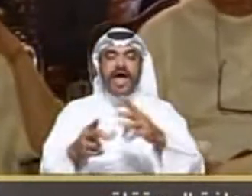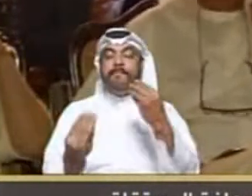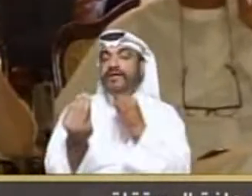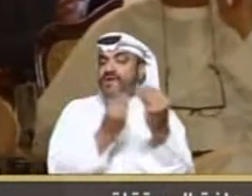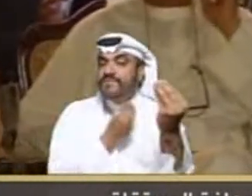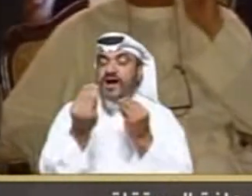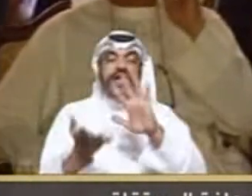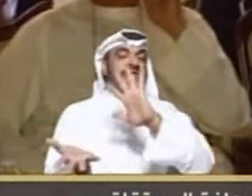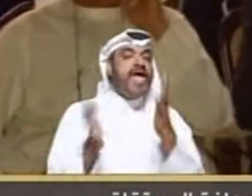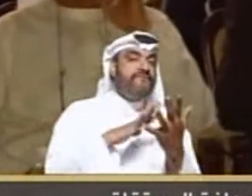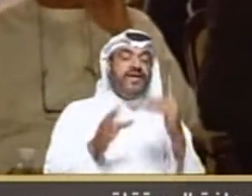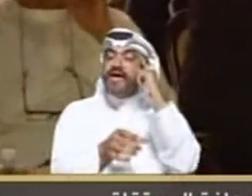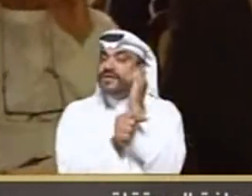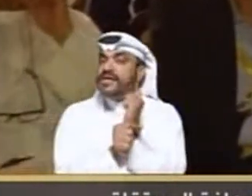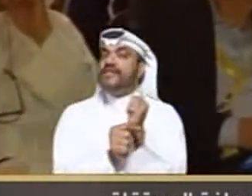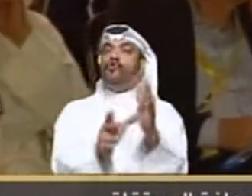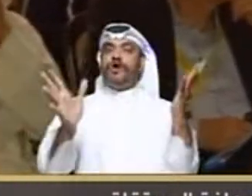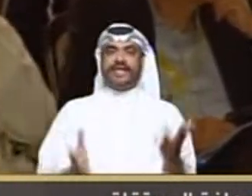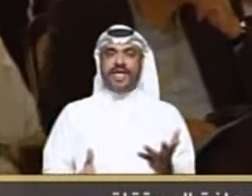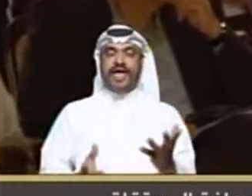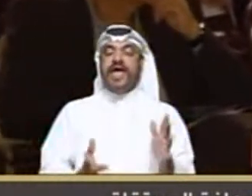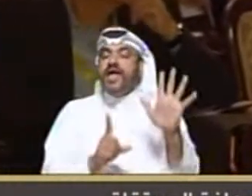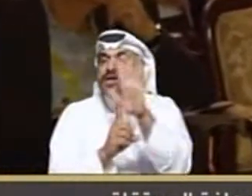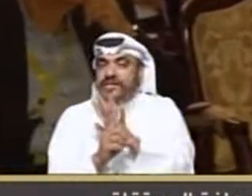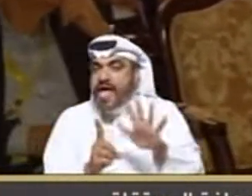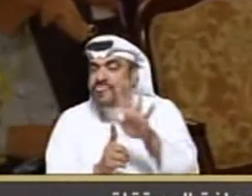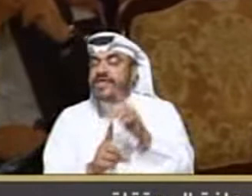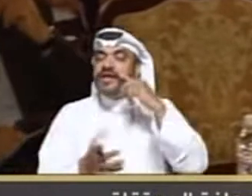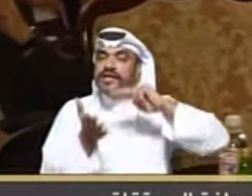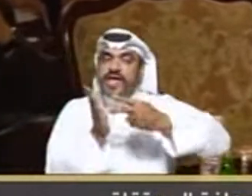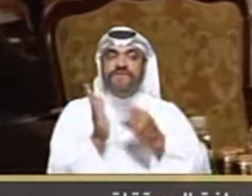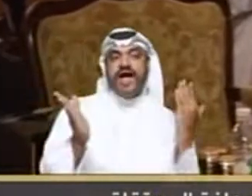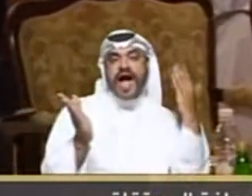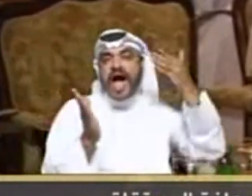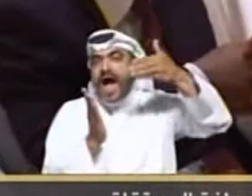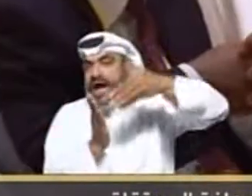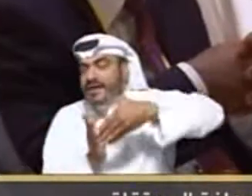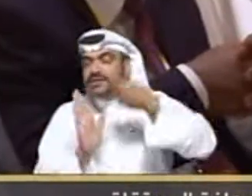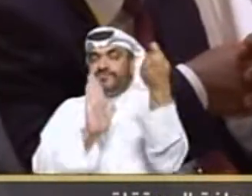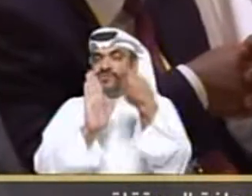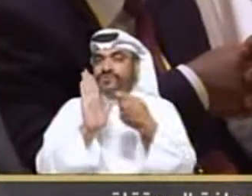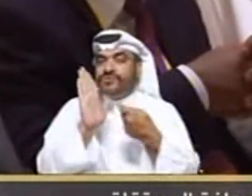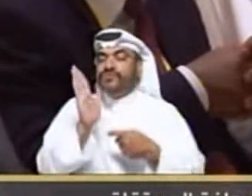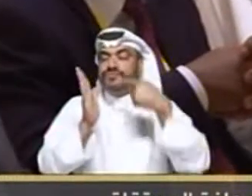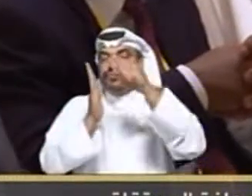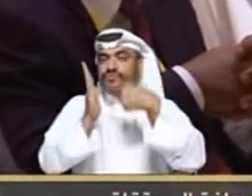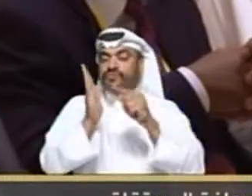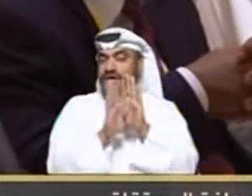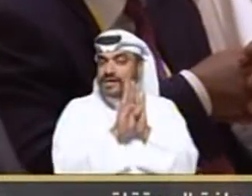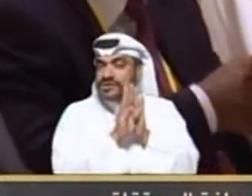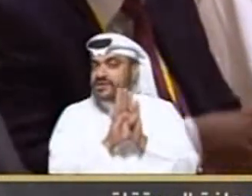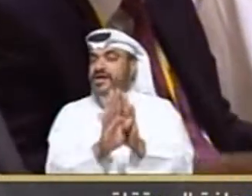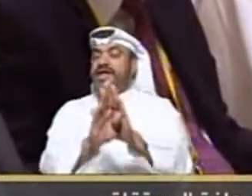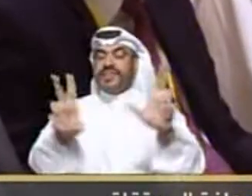الإعلاميين والتحديات التي تواجههم، للخروج بالتوصيات التي تخدم الإعلام